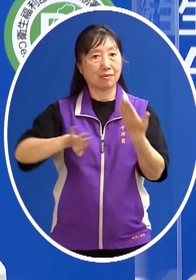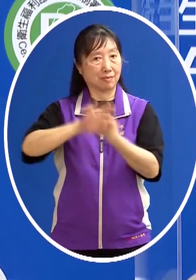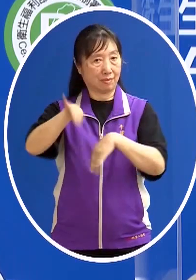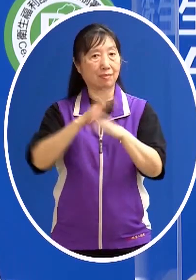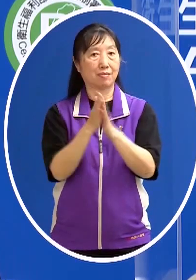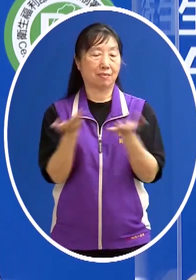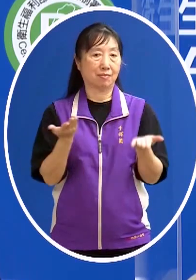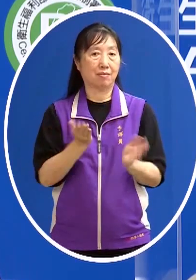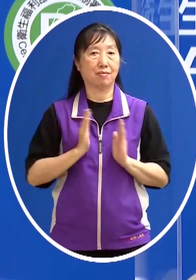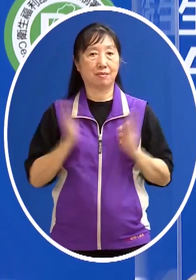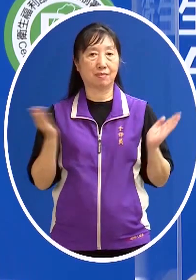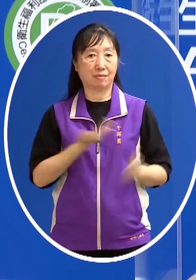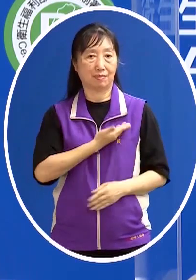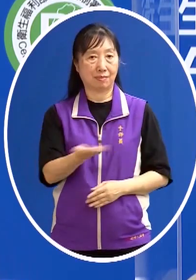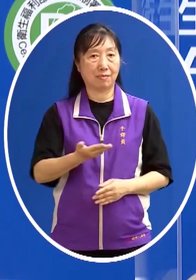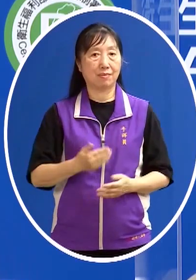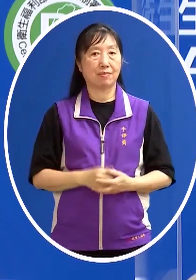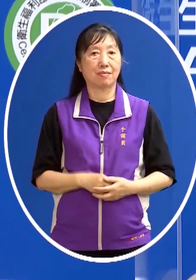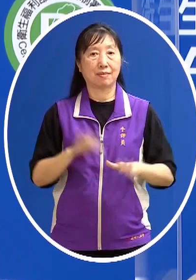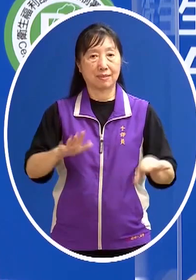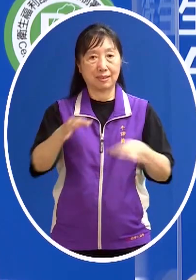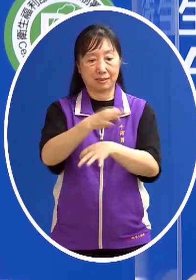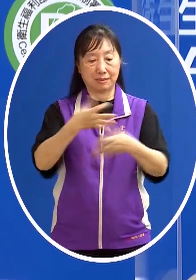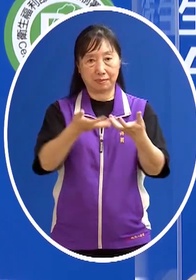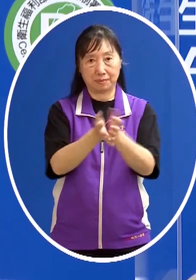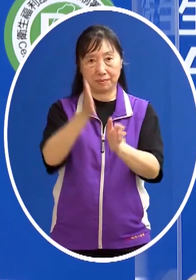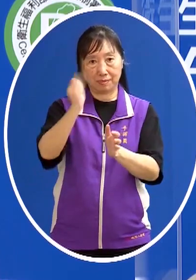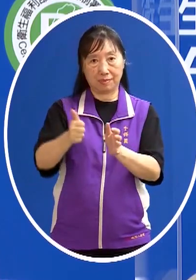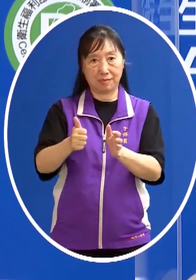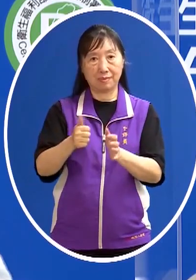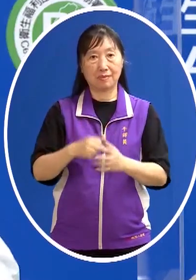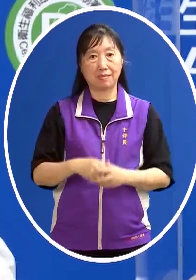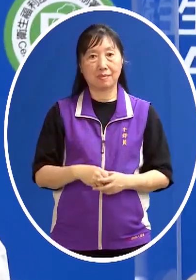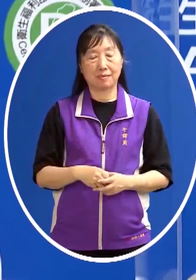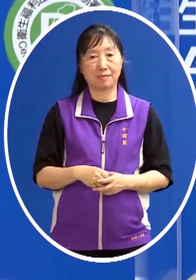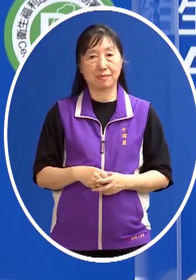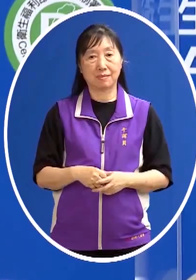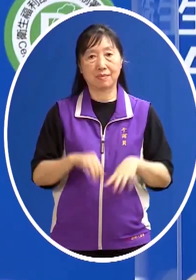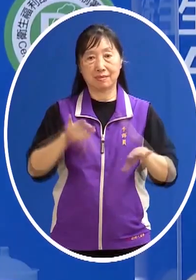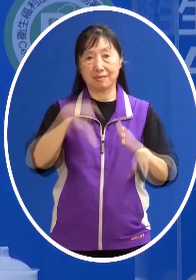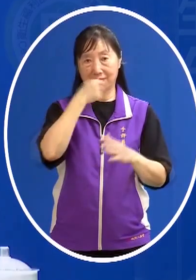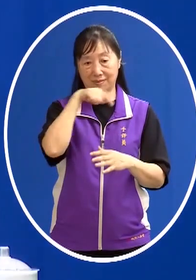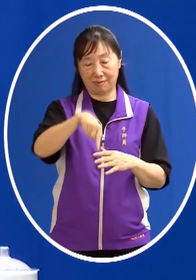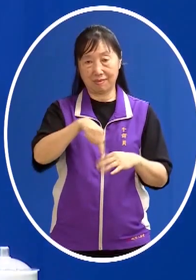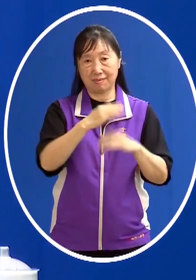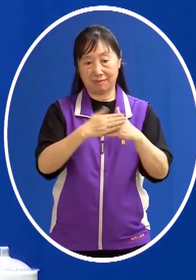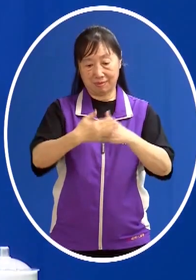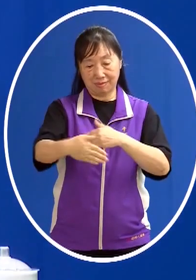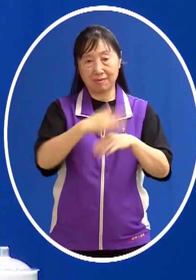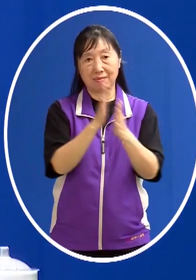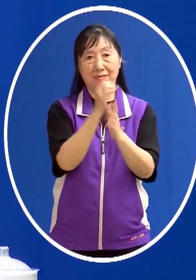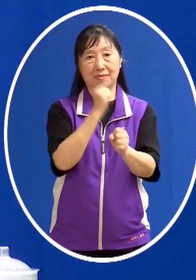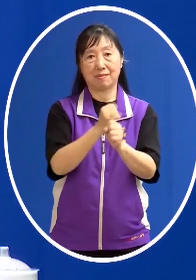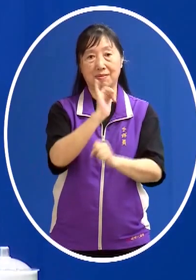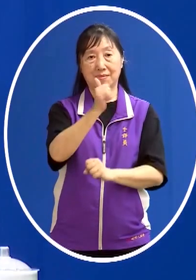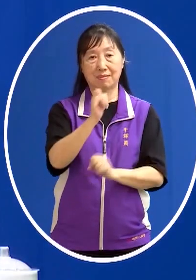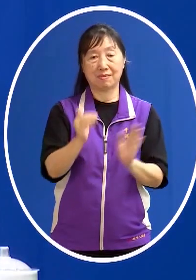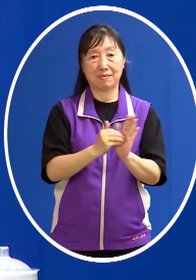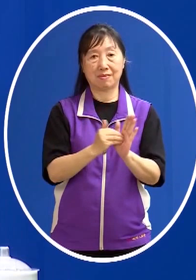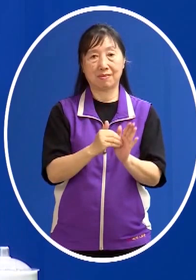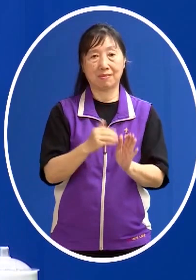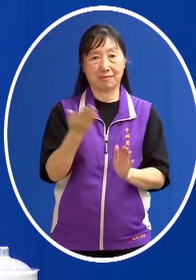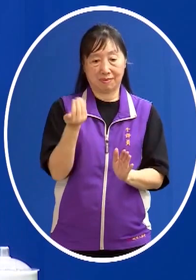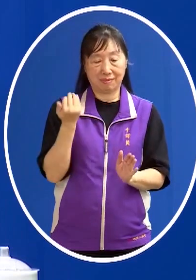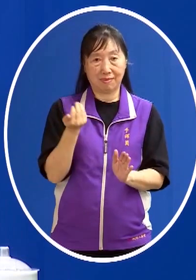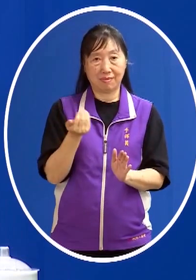放。那也高兴今天我们有经济部的部长沈部长来跟大家再说明一下。 那过去呢，我们的产